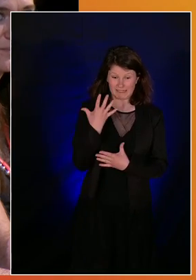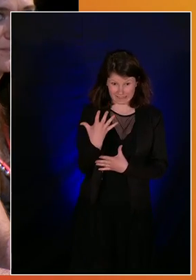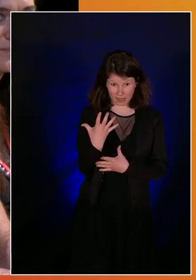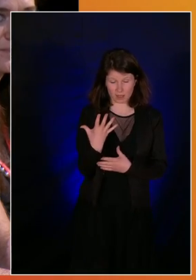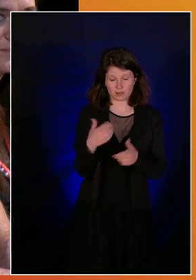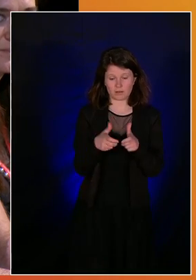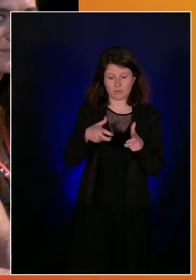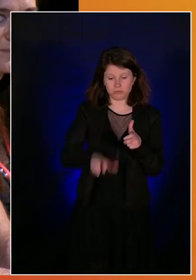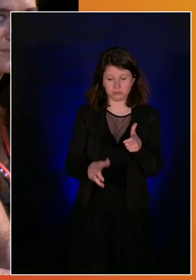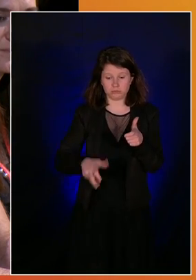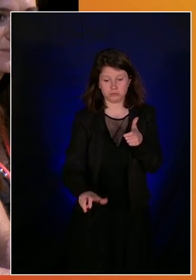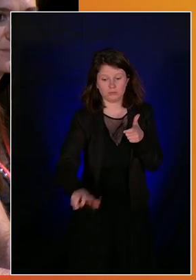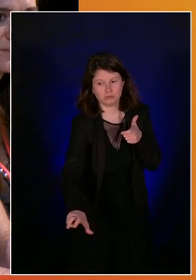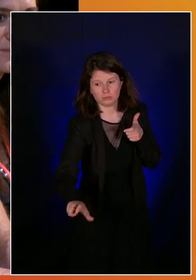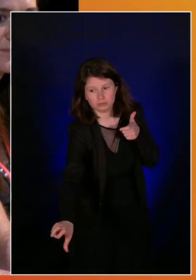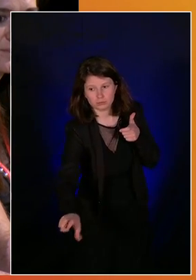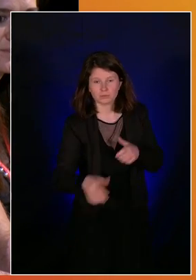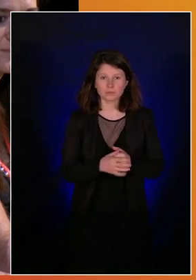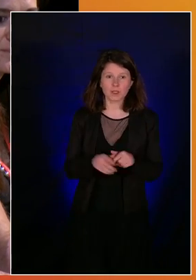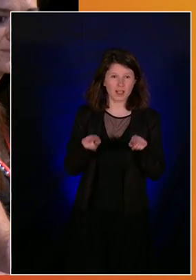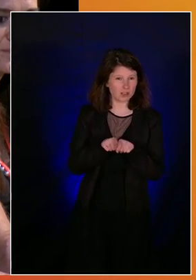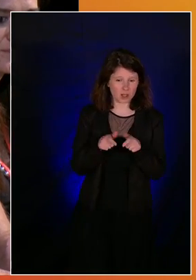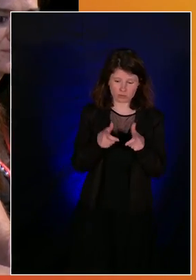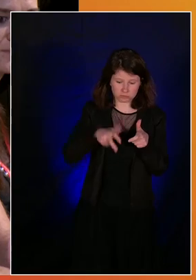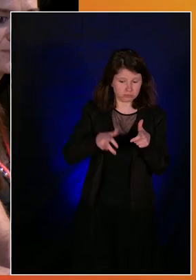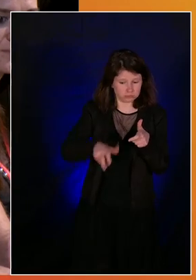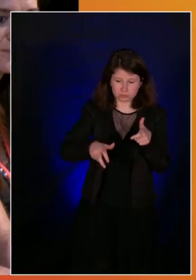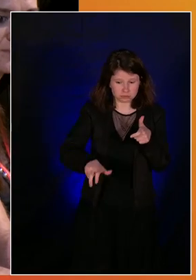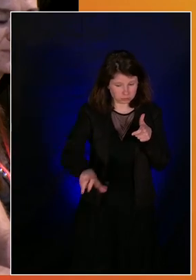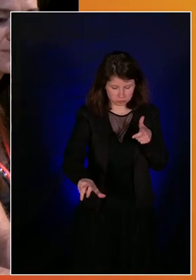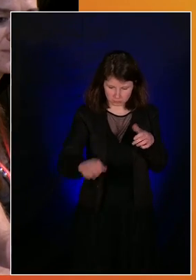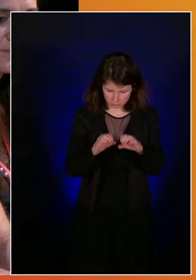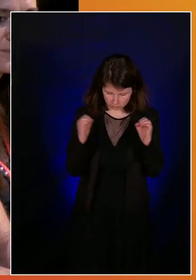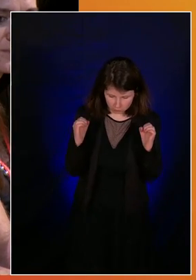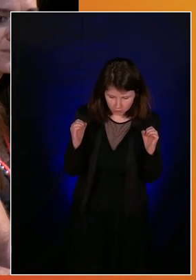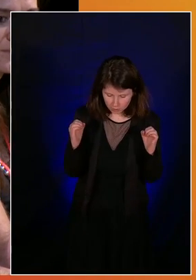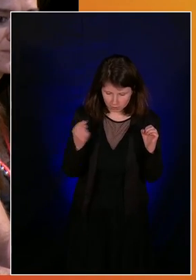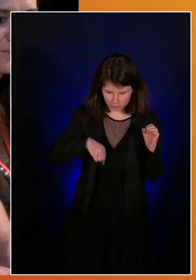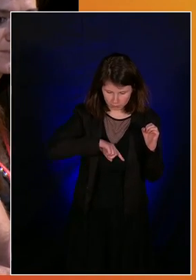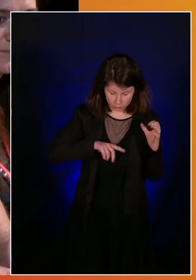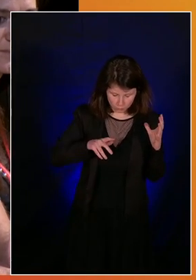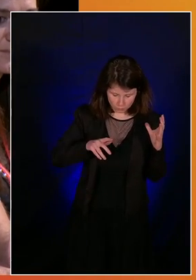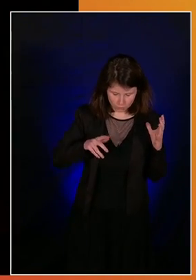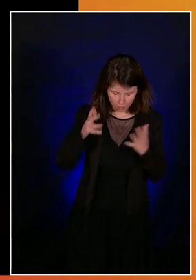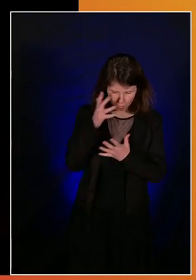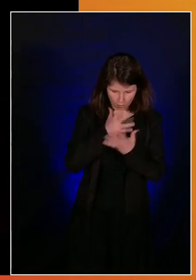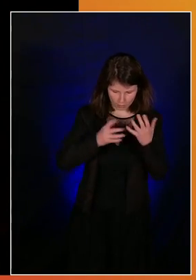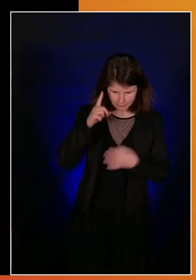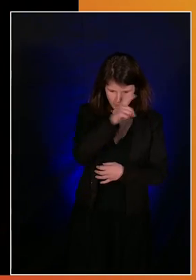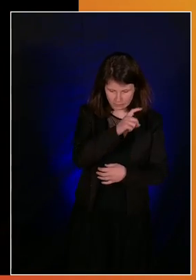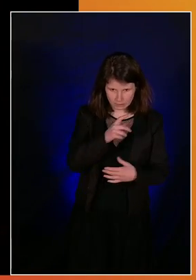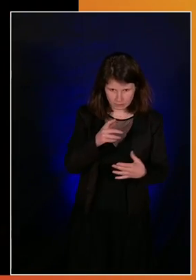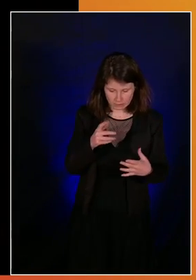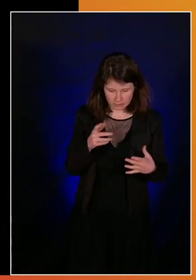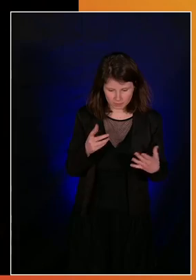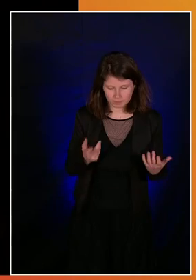on est face à une chaîne de sous-traitance en cascade dans laquelle on va pas se mentir on a mis un peu de temps à se retrouver